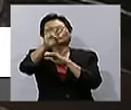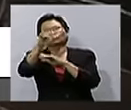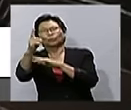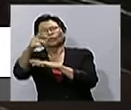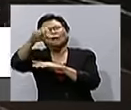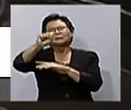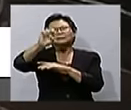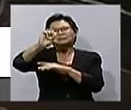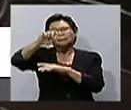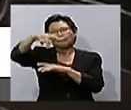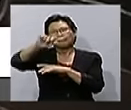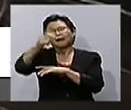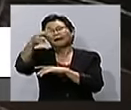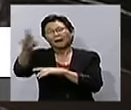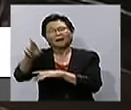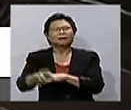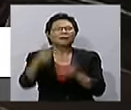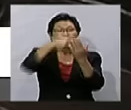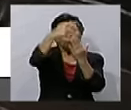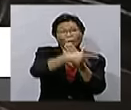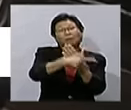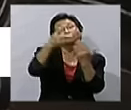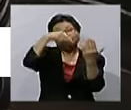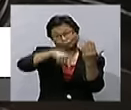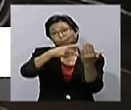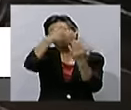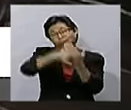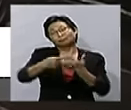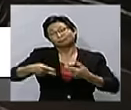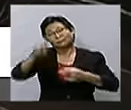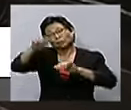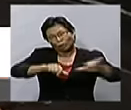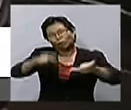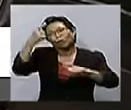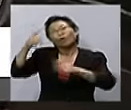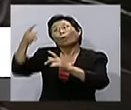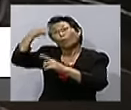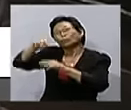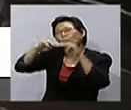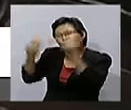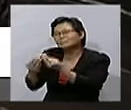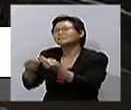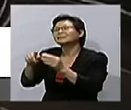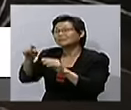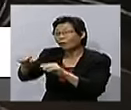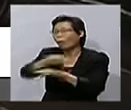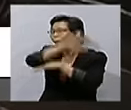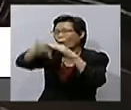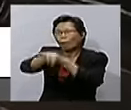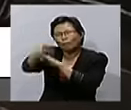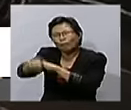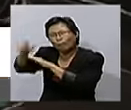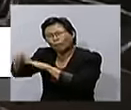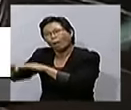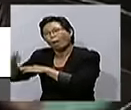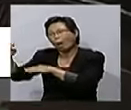Sepanggar. Dan program Bola Dulu Bah ini adalah satu aktiviti yang memberi peluang kepada masyarakat setempat menyaksikan beramai-ramai secara langsung perlawanan